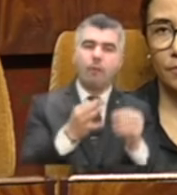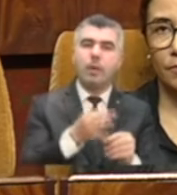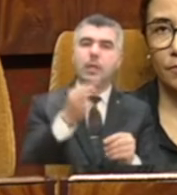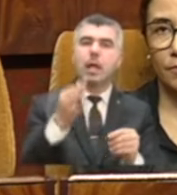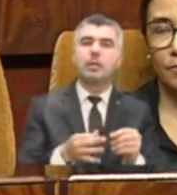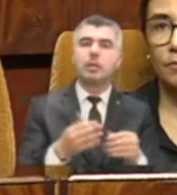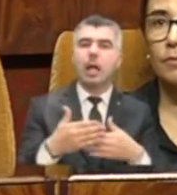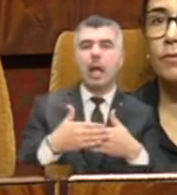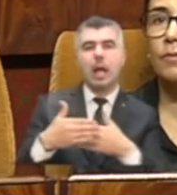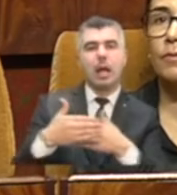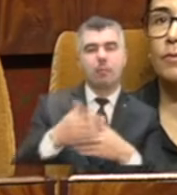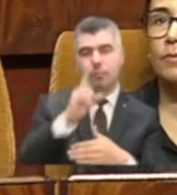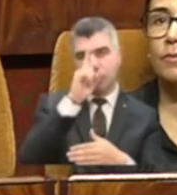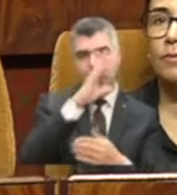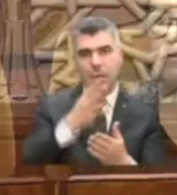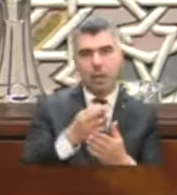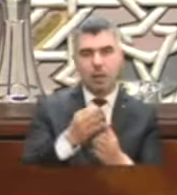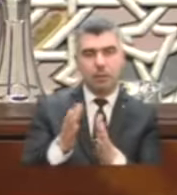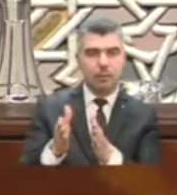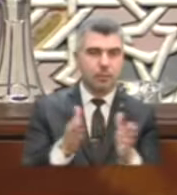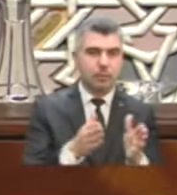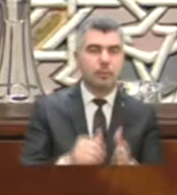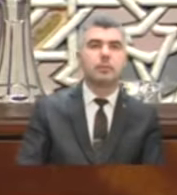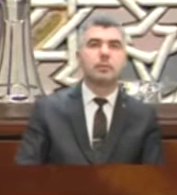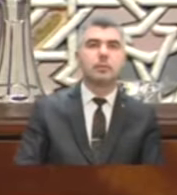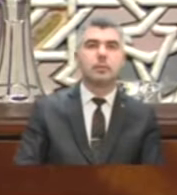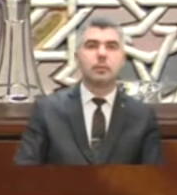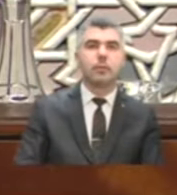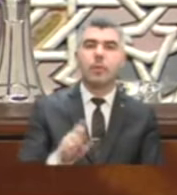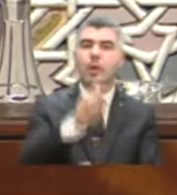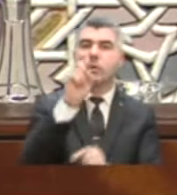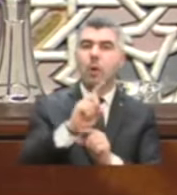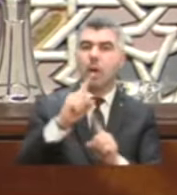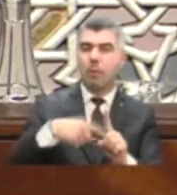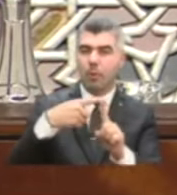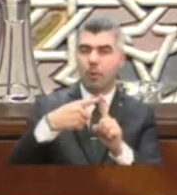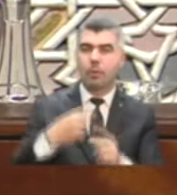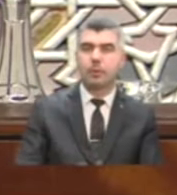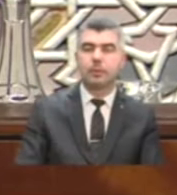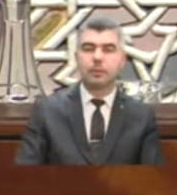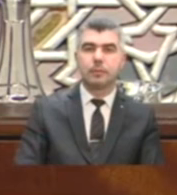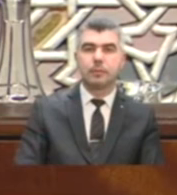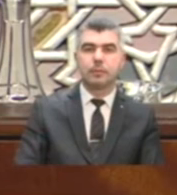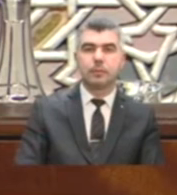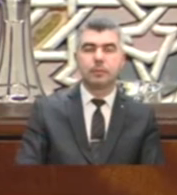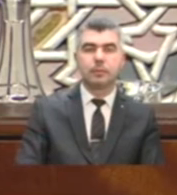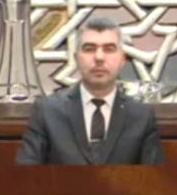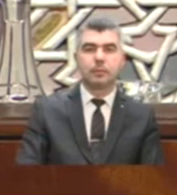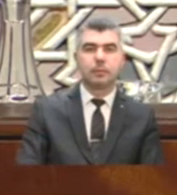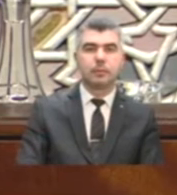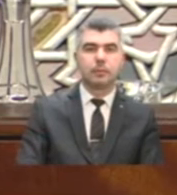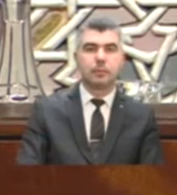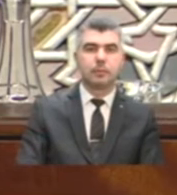في أقرب الأوقات إن شاء الله. شكرا سيد نائب. هل هناك تعقيبات إضافية؟